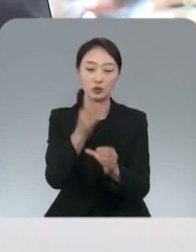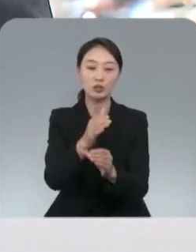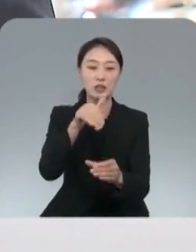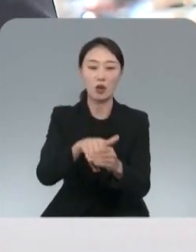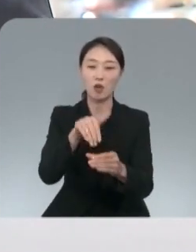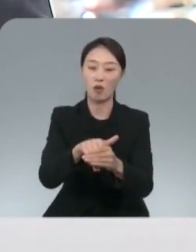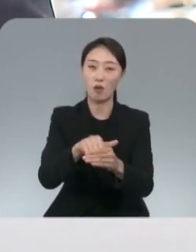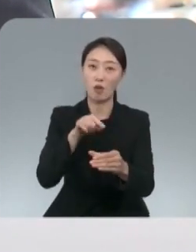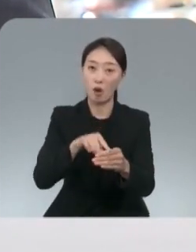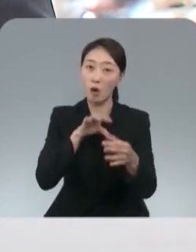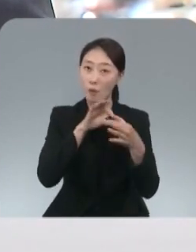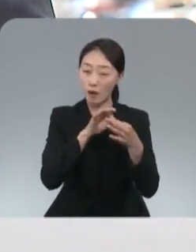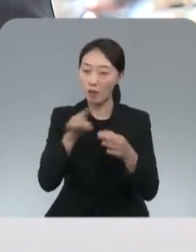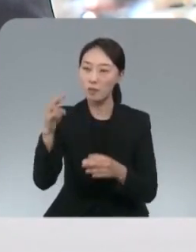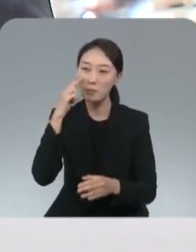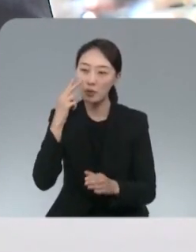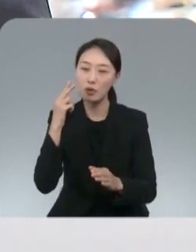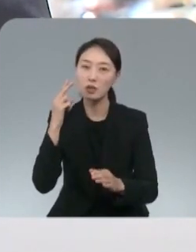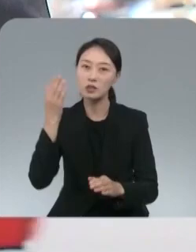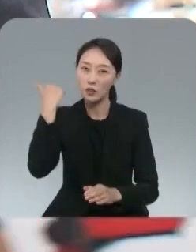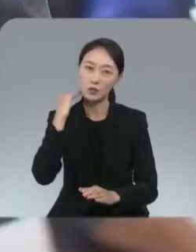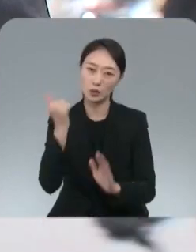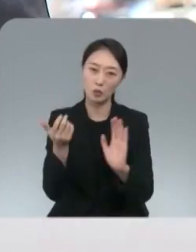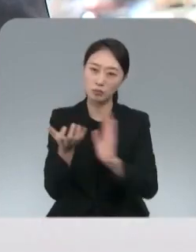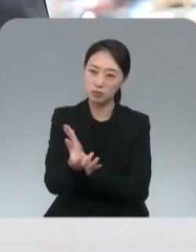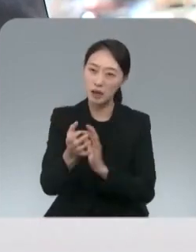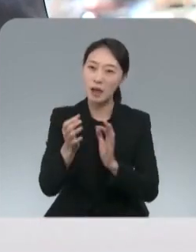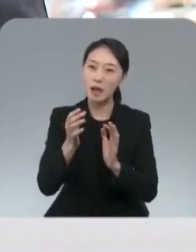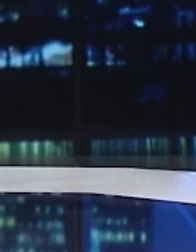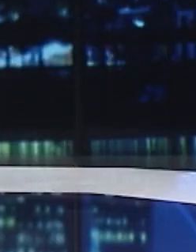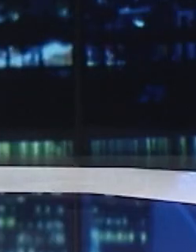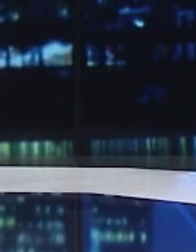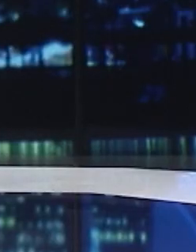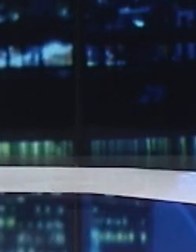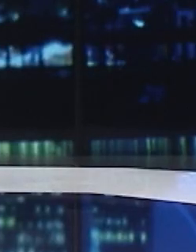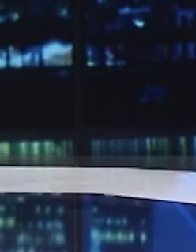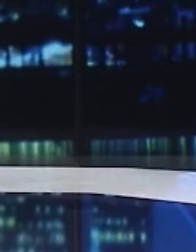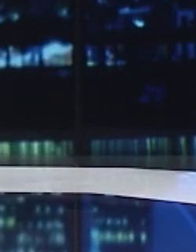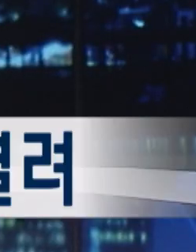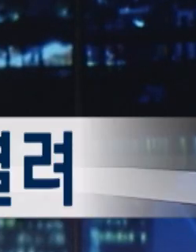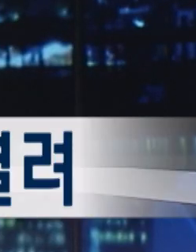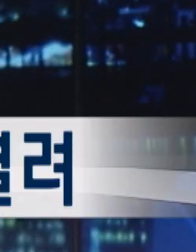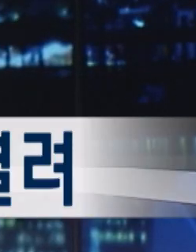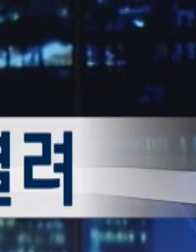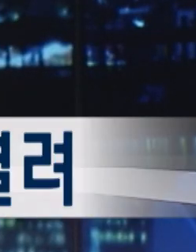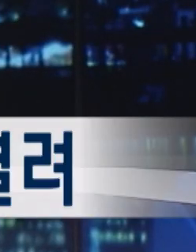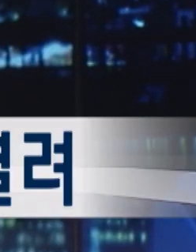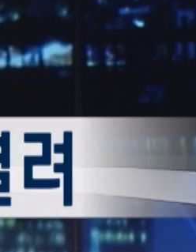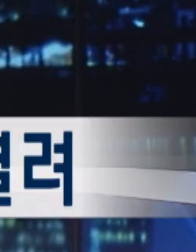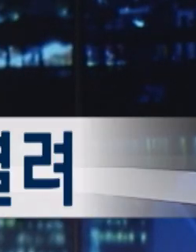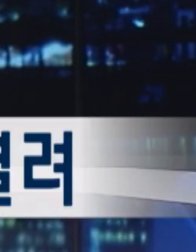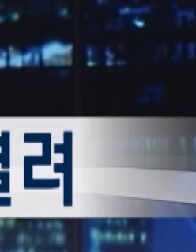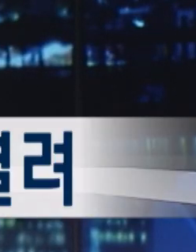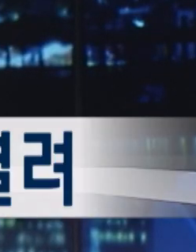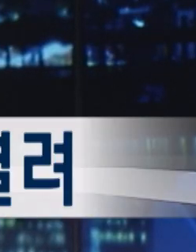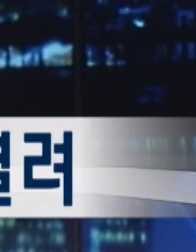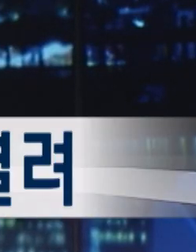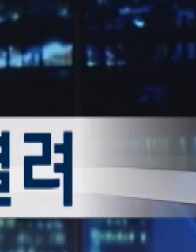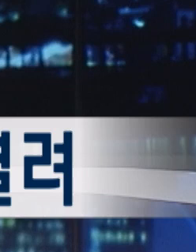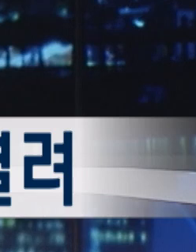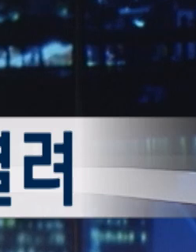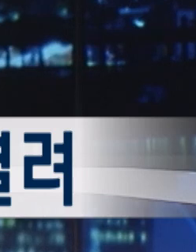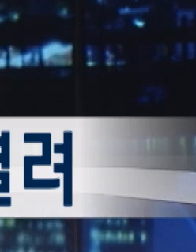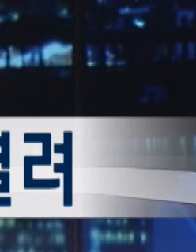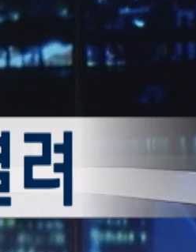있습니다 워싱턴에서 kbs 뉴스 김기연 입니다 펜 데미 기간동안 외출이 줄면서 자칫 위축될